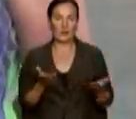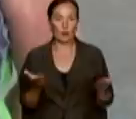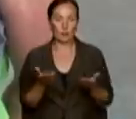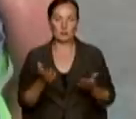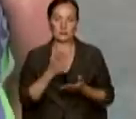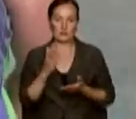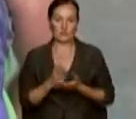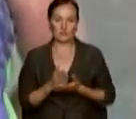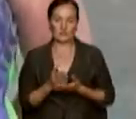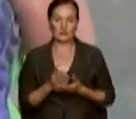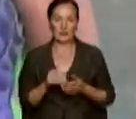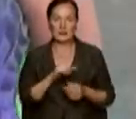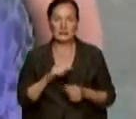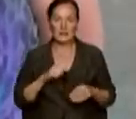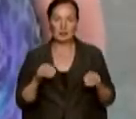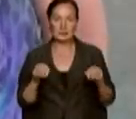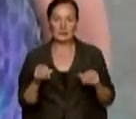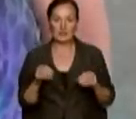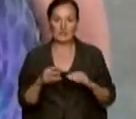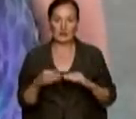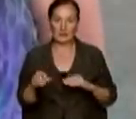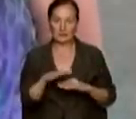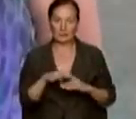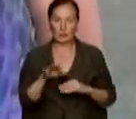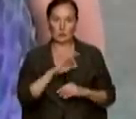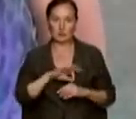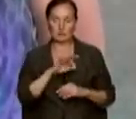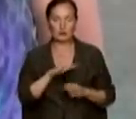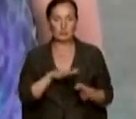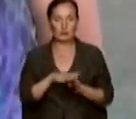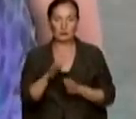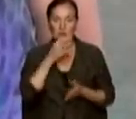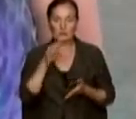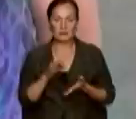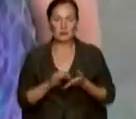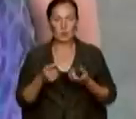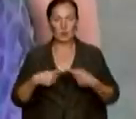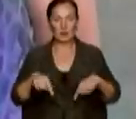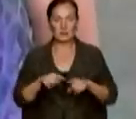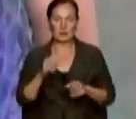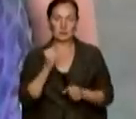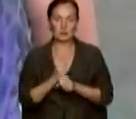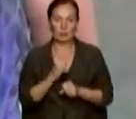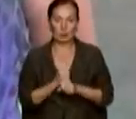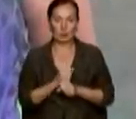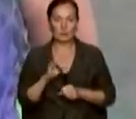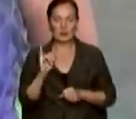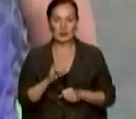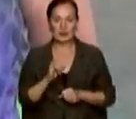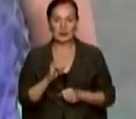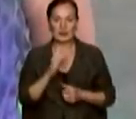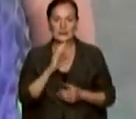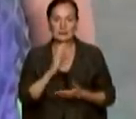Сам землекористувач несе повну відповідальність за організацію робот і збереження